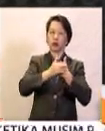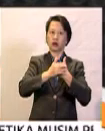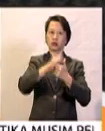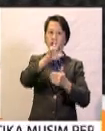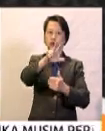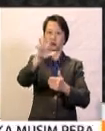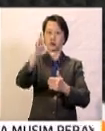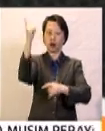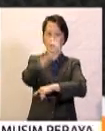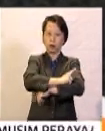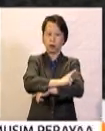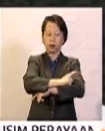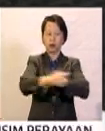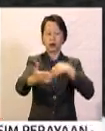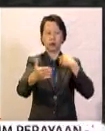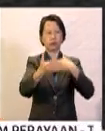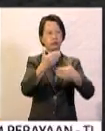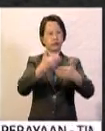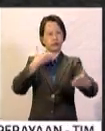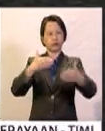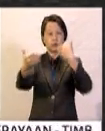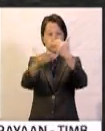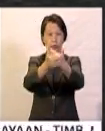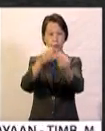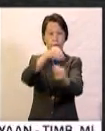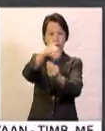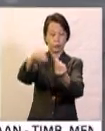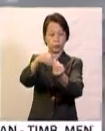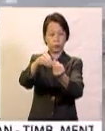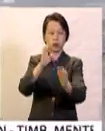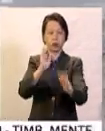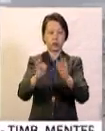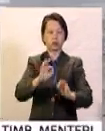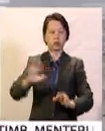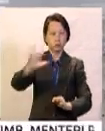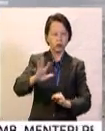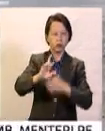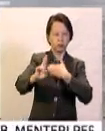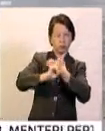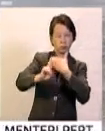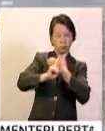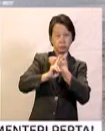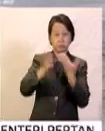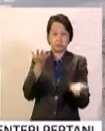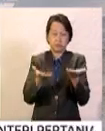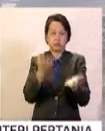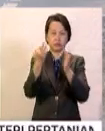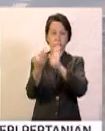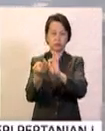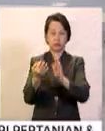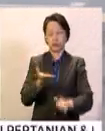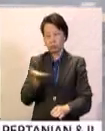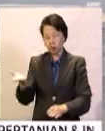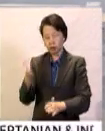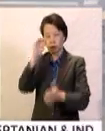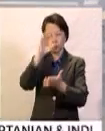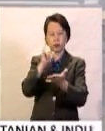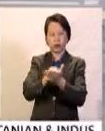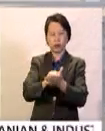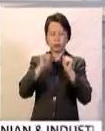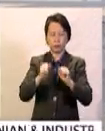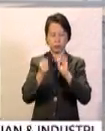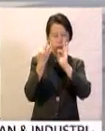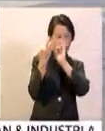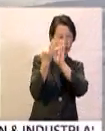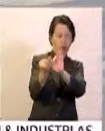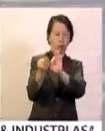hari sebelum tiba ke Tanah Suci Mekah. Walau menjangkakan risiko yang bakal dihadapi, mereka yakin mampu